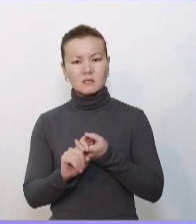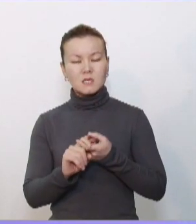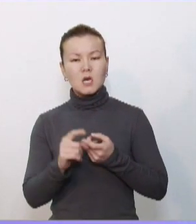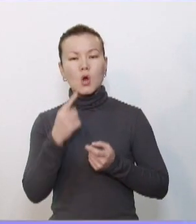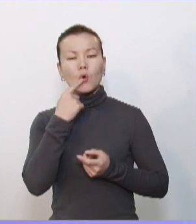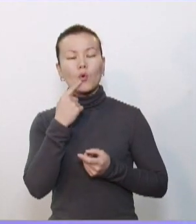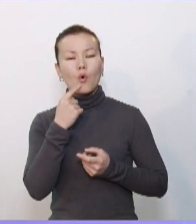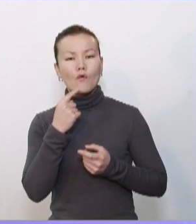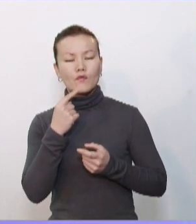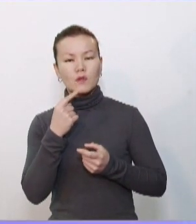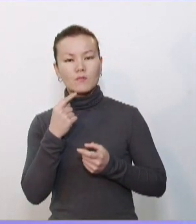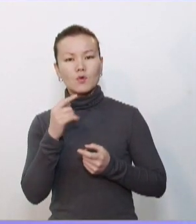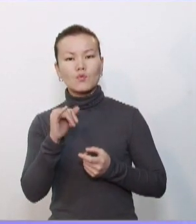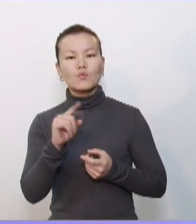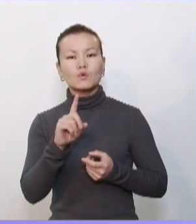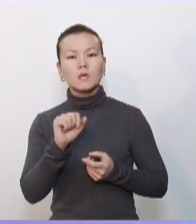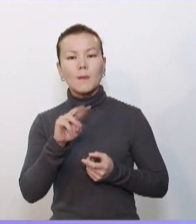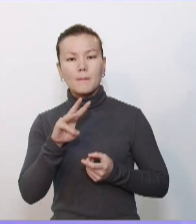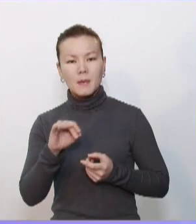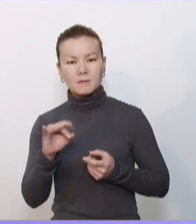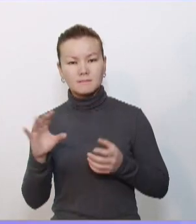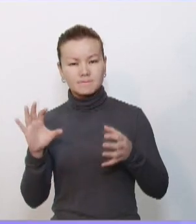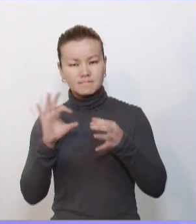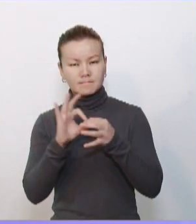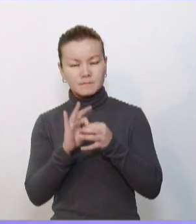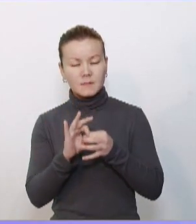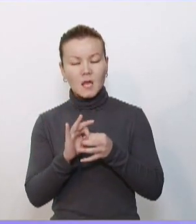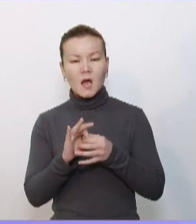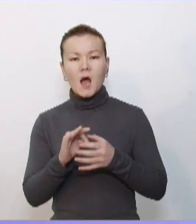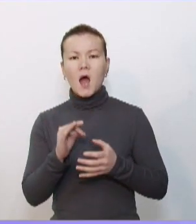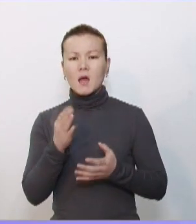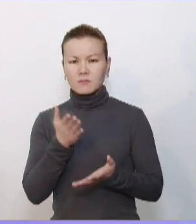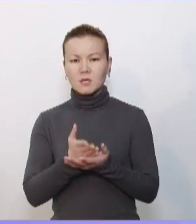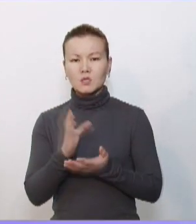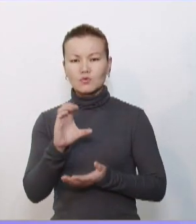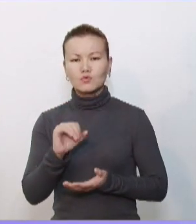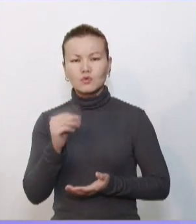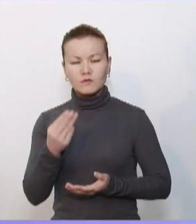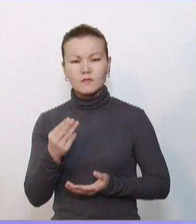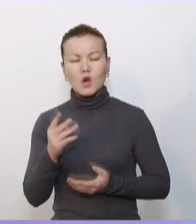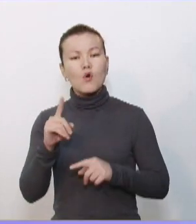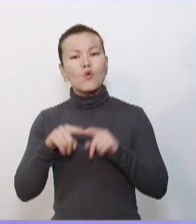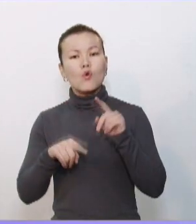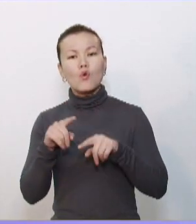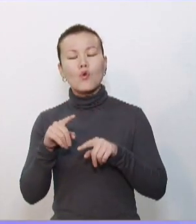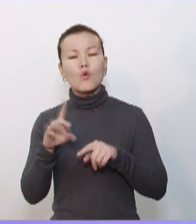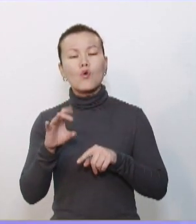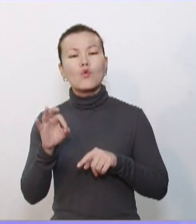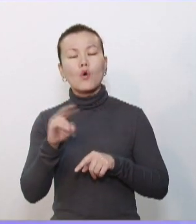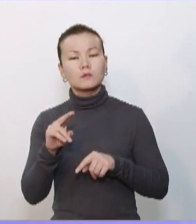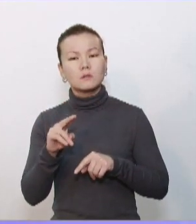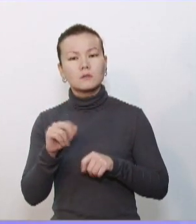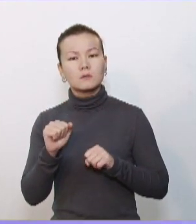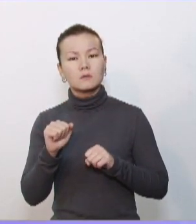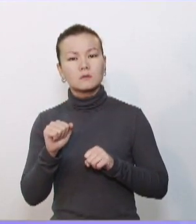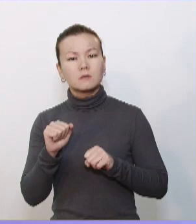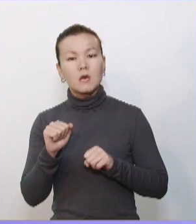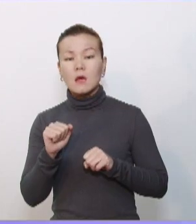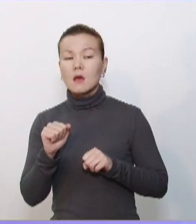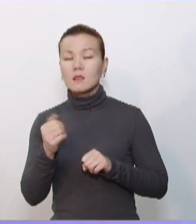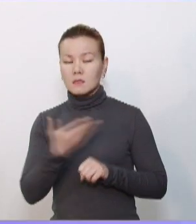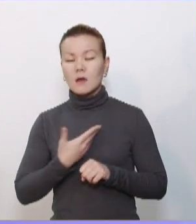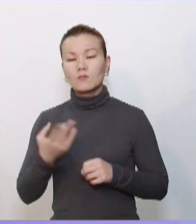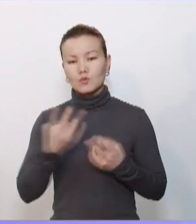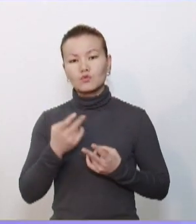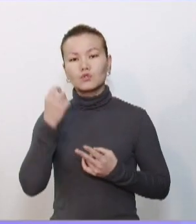кровными узами. А имеет ли существительное род? Это нам